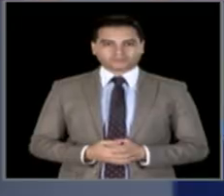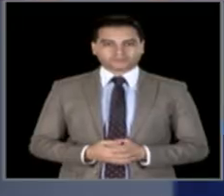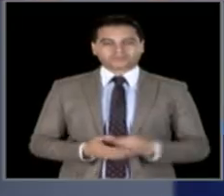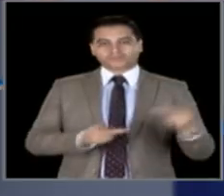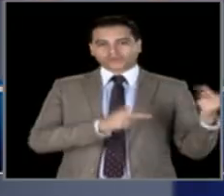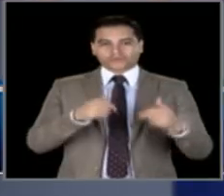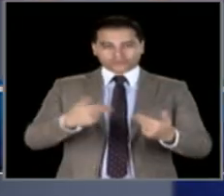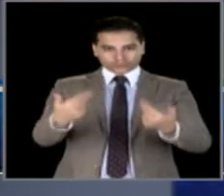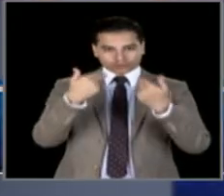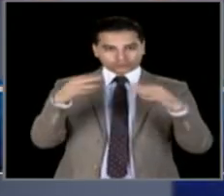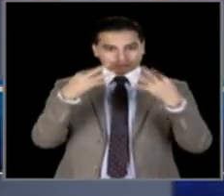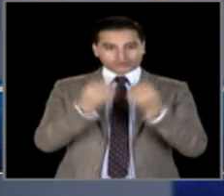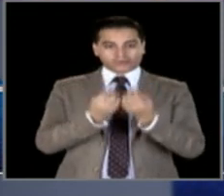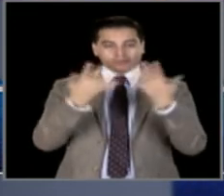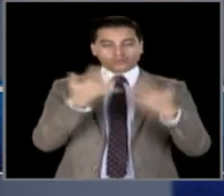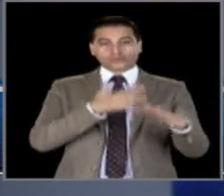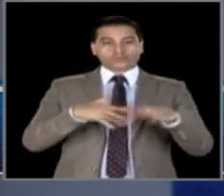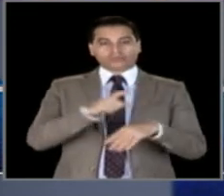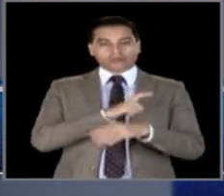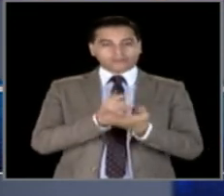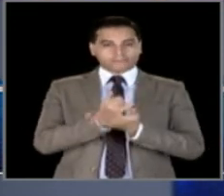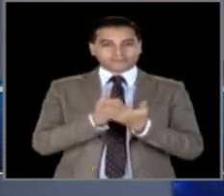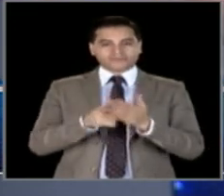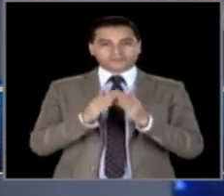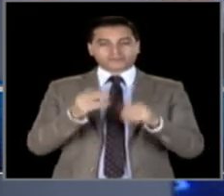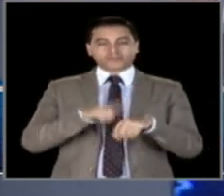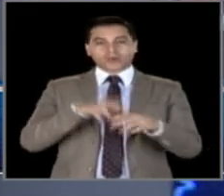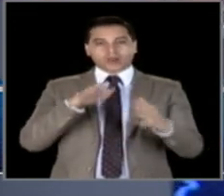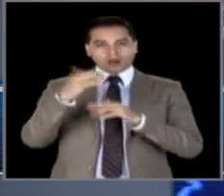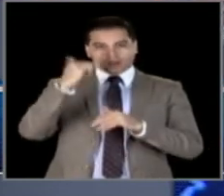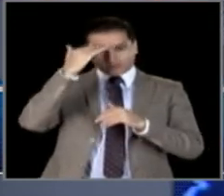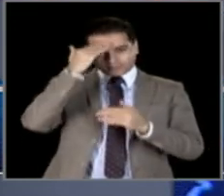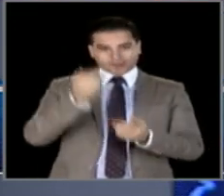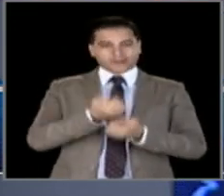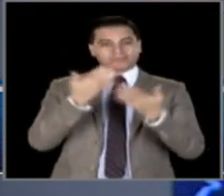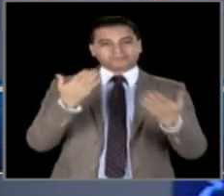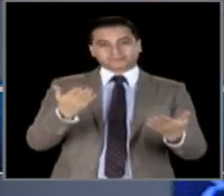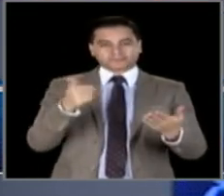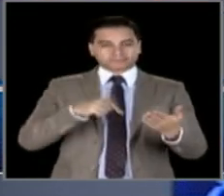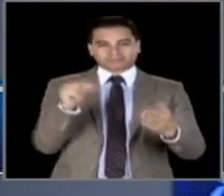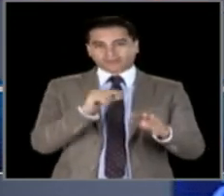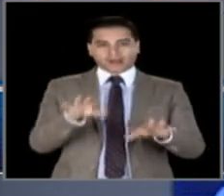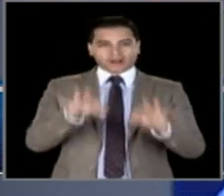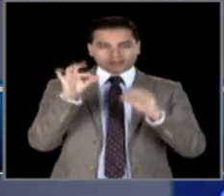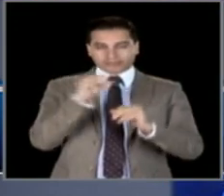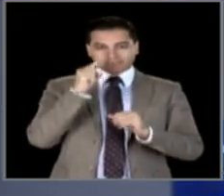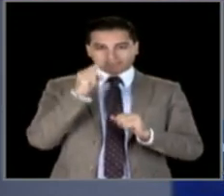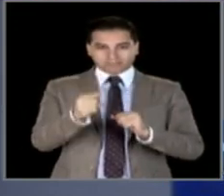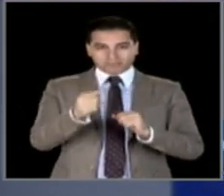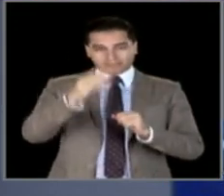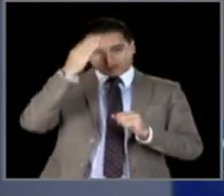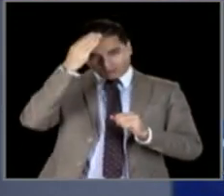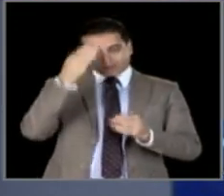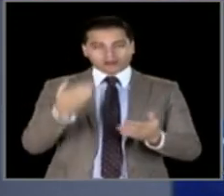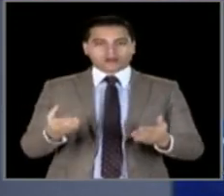شفنا في الاستوديو مشاهدينا الكرام وطلبة المدارس في مصر والعالم العربي، اهلا ومرحبا بكم وحلقة جديدة